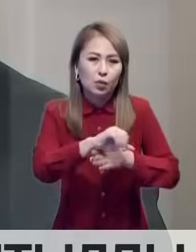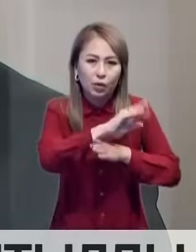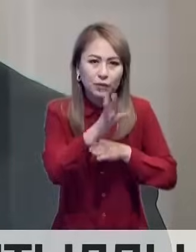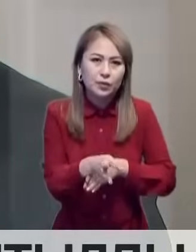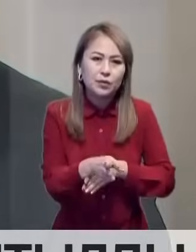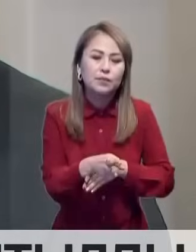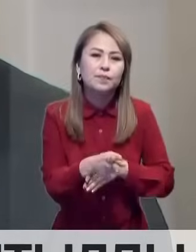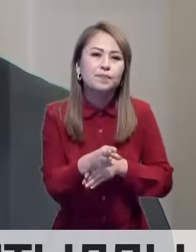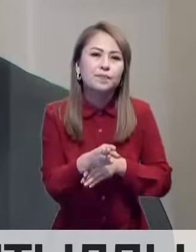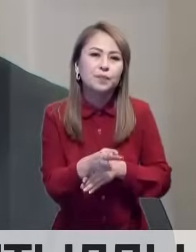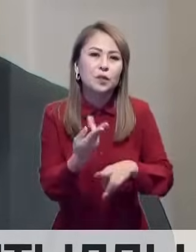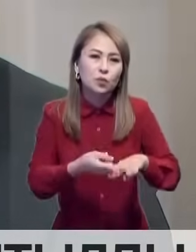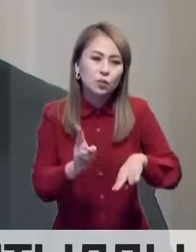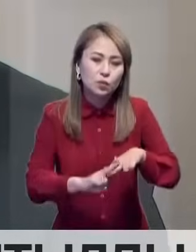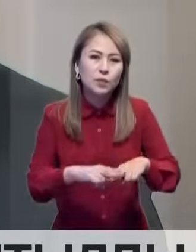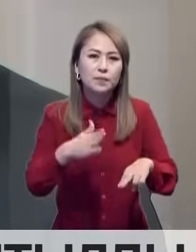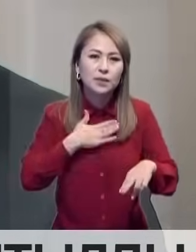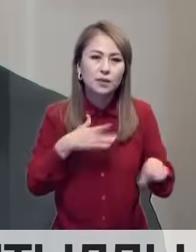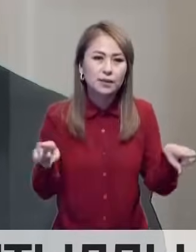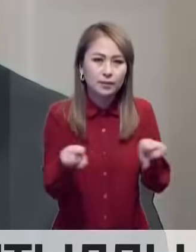ету. Сондықтан бізде де осы